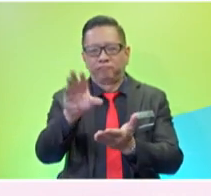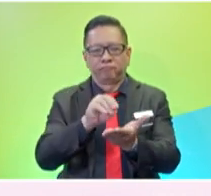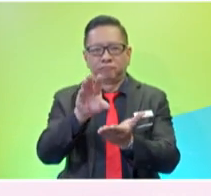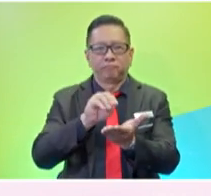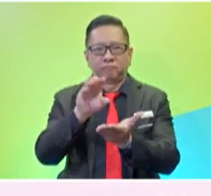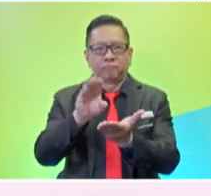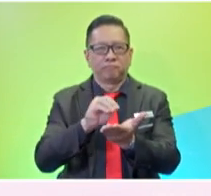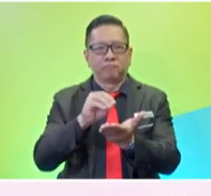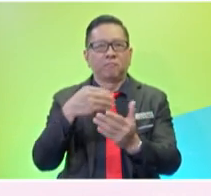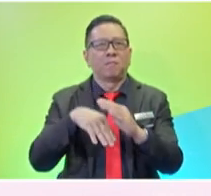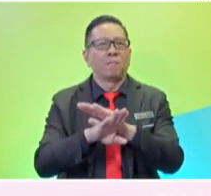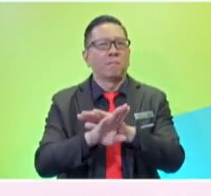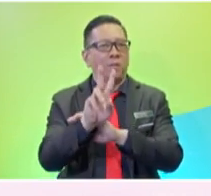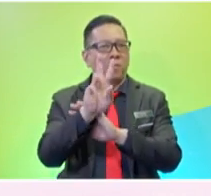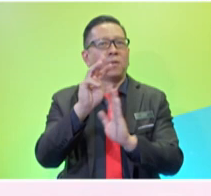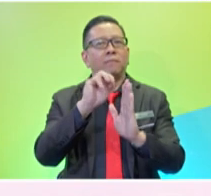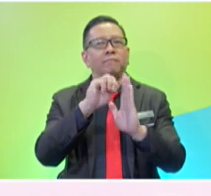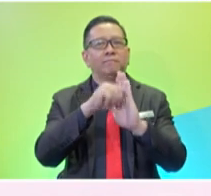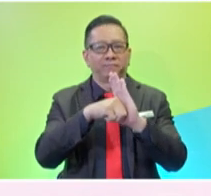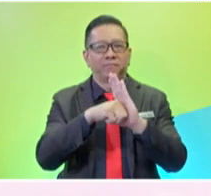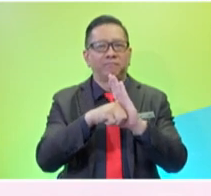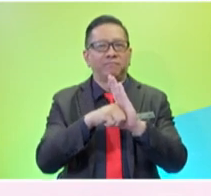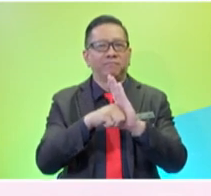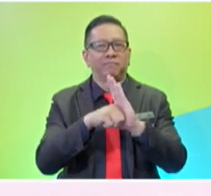dipilih dalam masa 2 menit